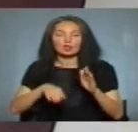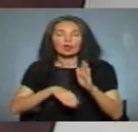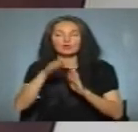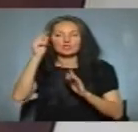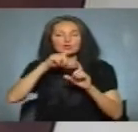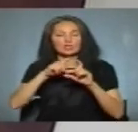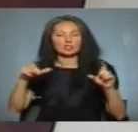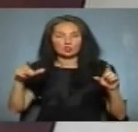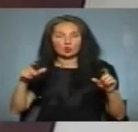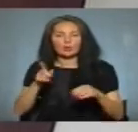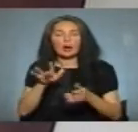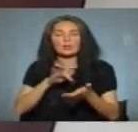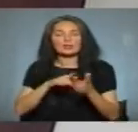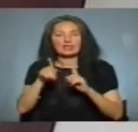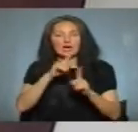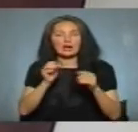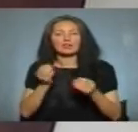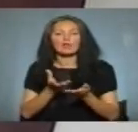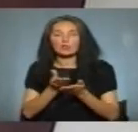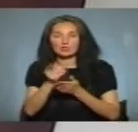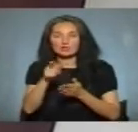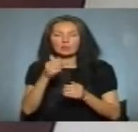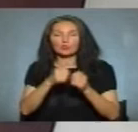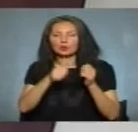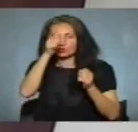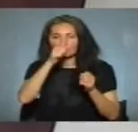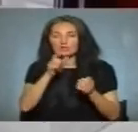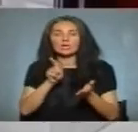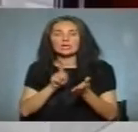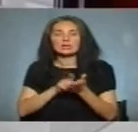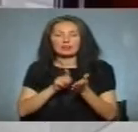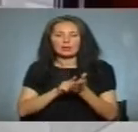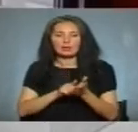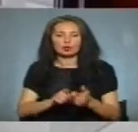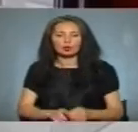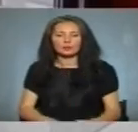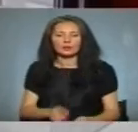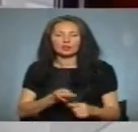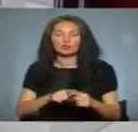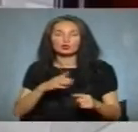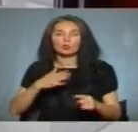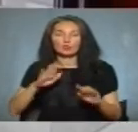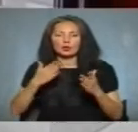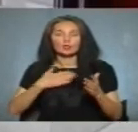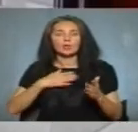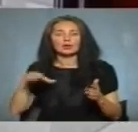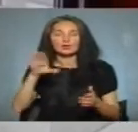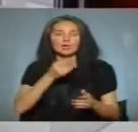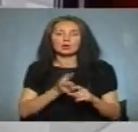Тернополя, міська рада виплачуватиме їм щомісячну стипендію. На